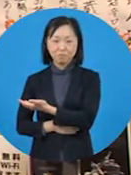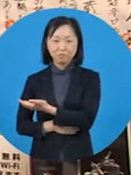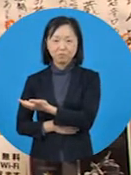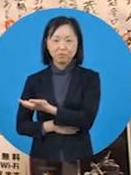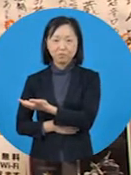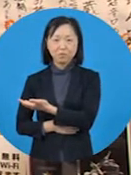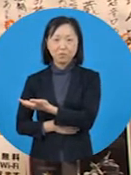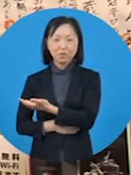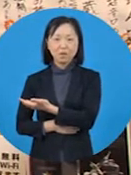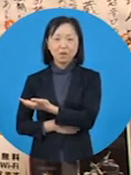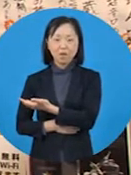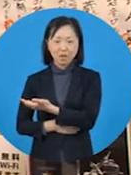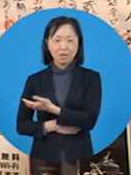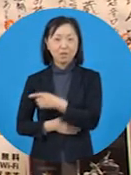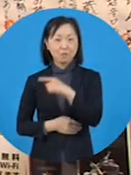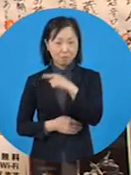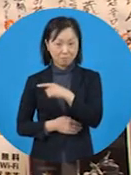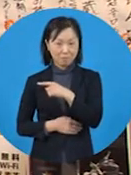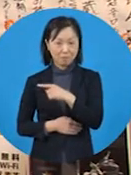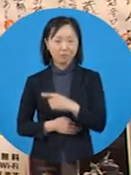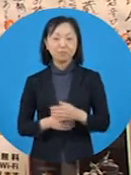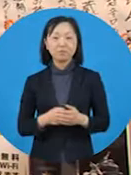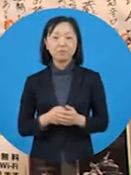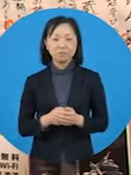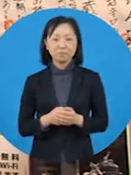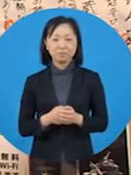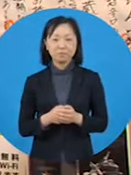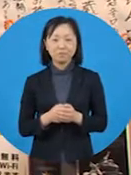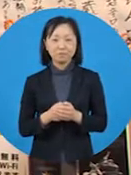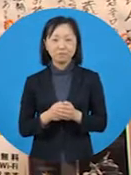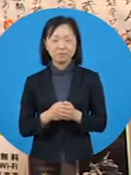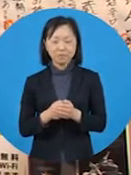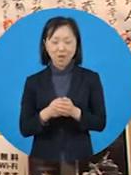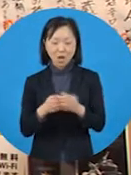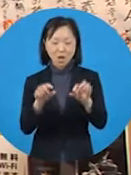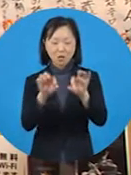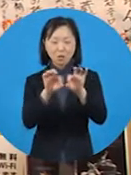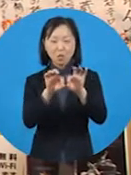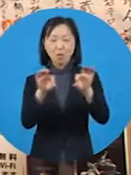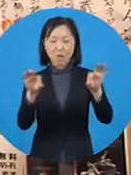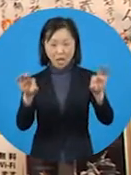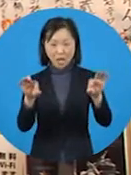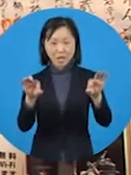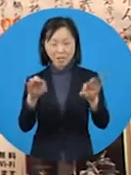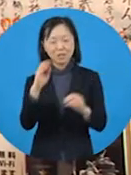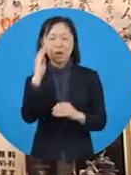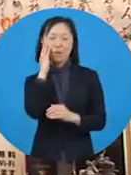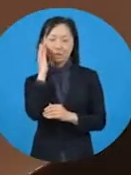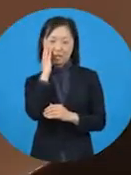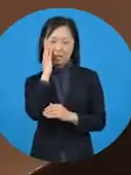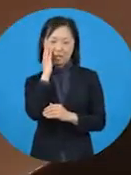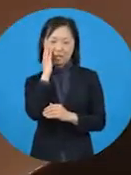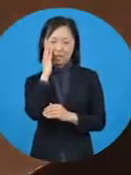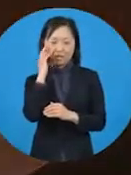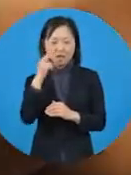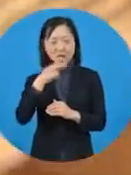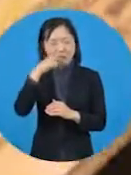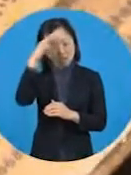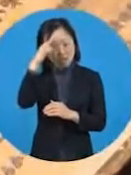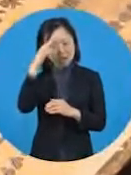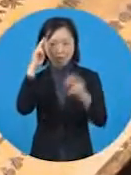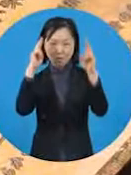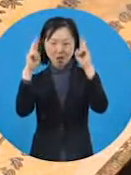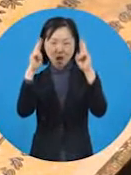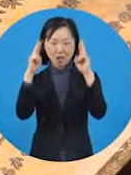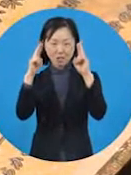豚のブリトー。 はい、うちのお店ですごくこだわってる食材なんですけど、 はい、 陽明酒製造さんが